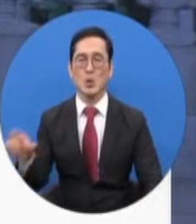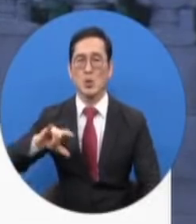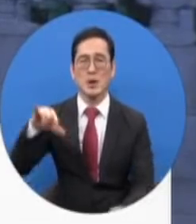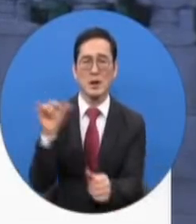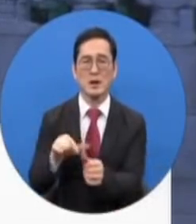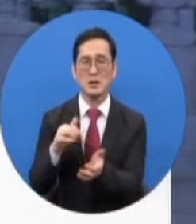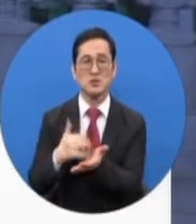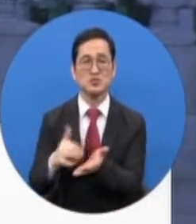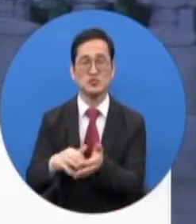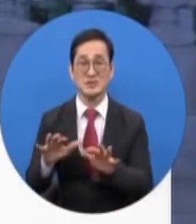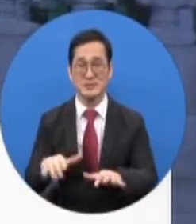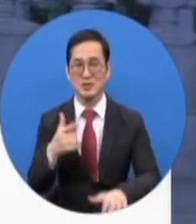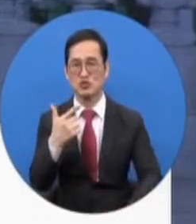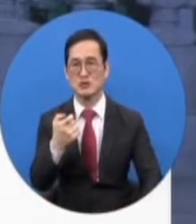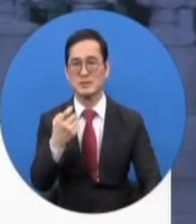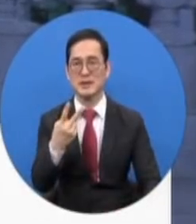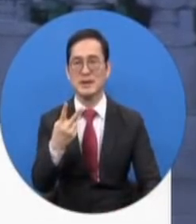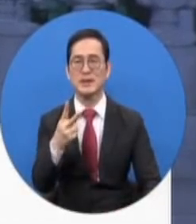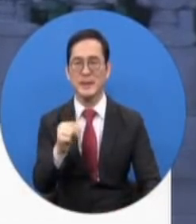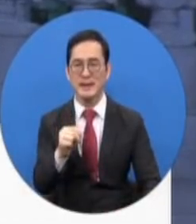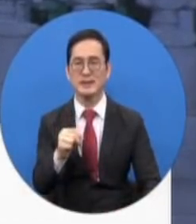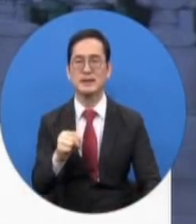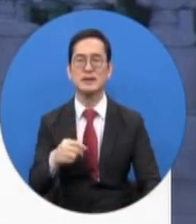오늘 발표된 게 62만 1,328명.